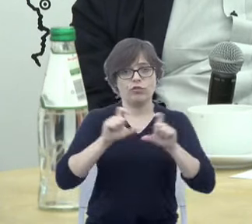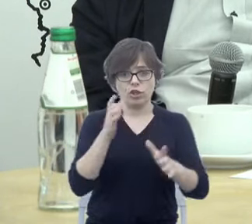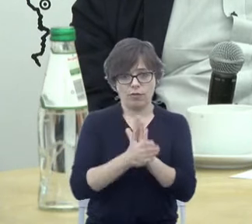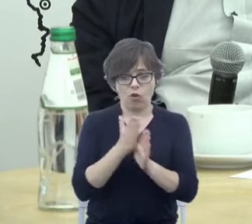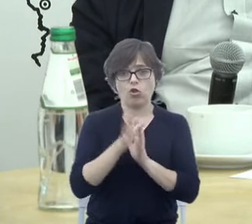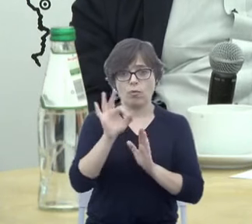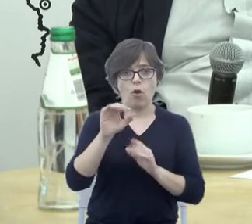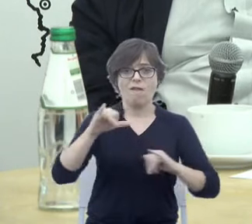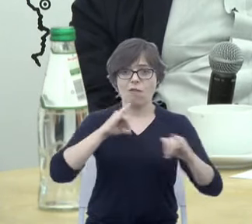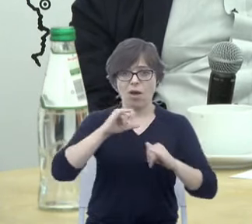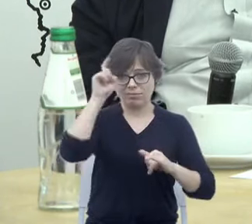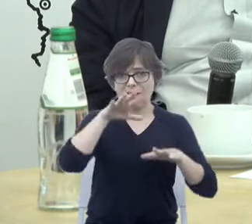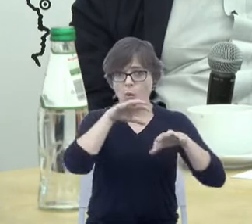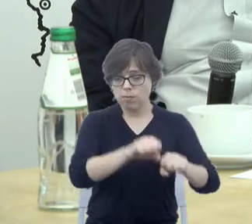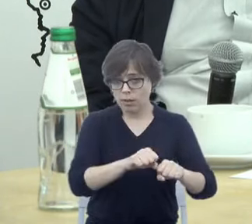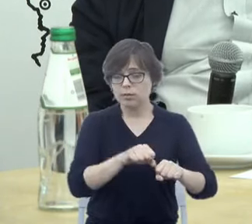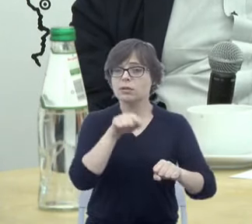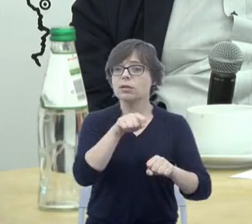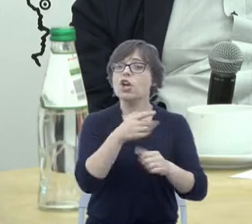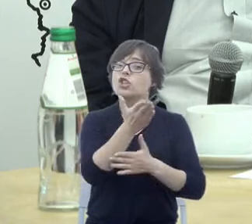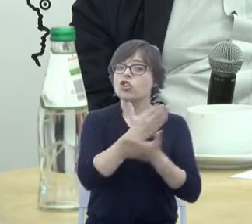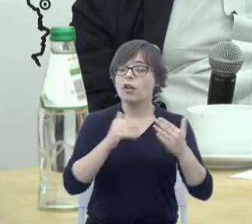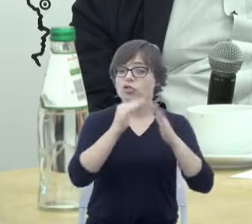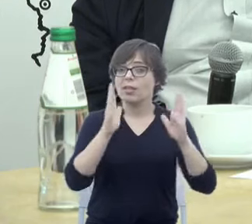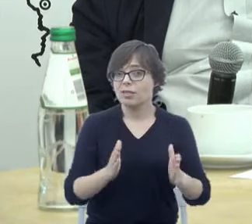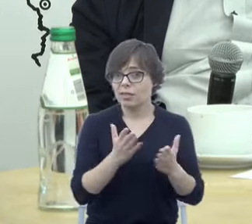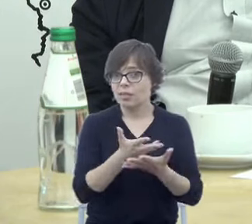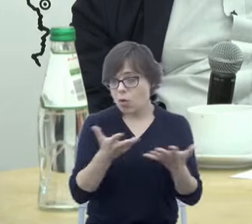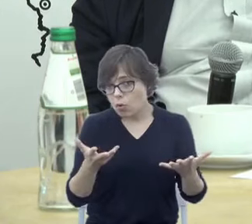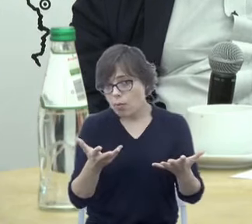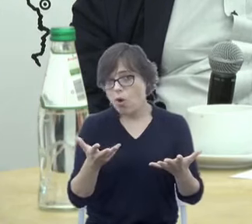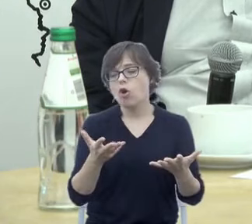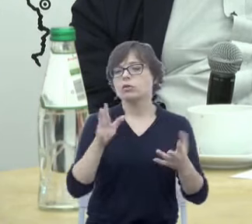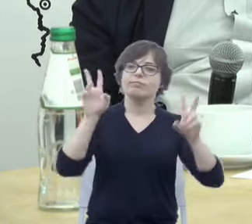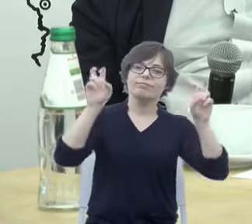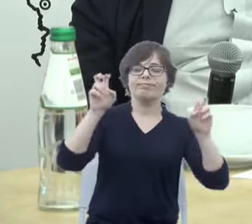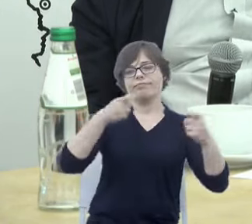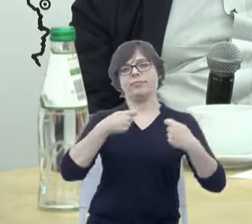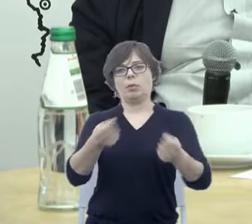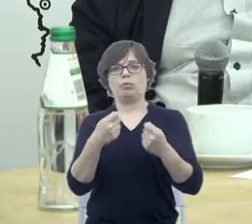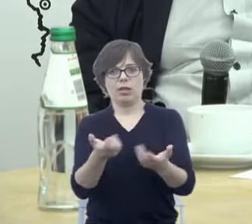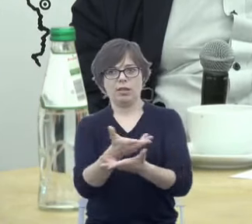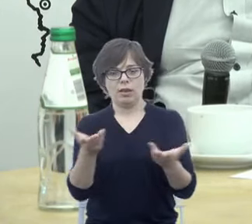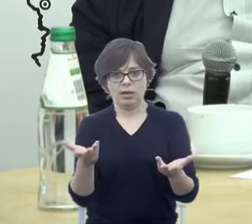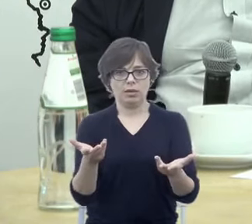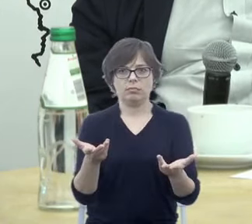władze okupacyjne kierowały część tych nieruchomości, nazwijmy to, na rynek, oferując